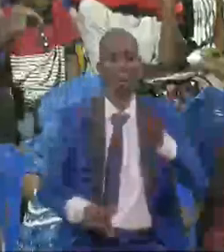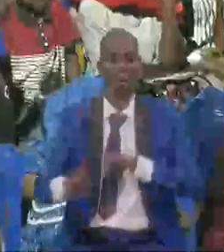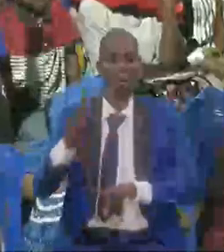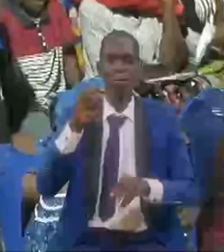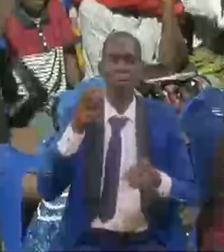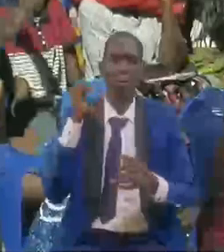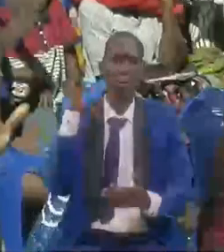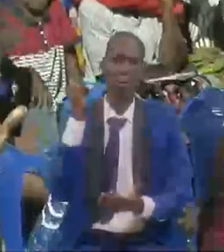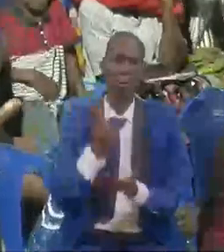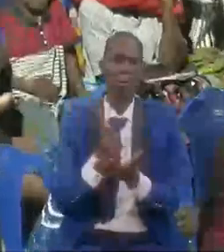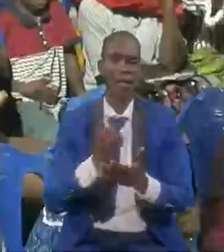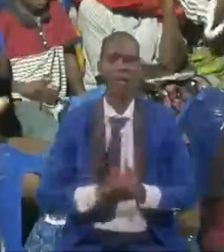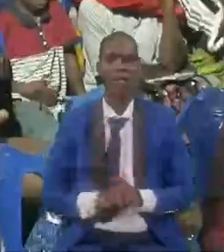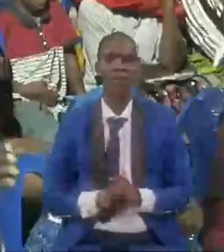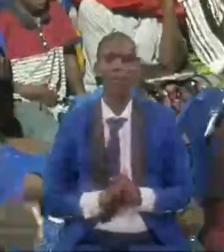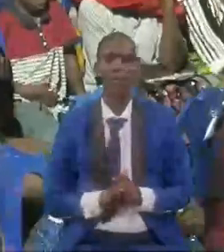Amen.